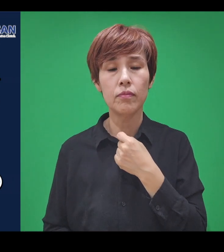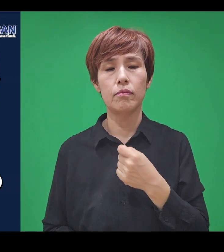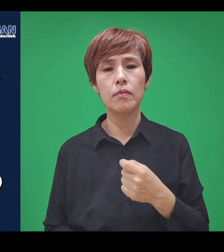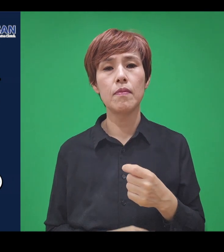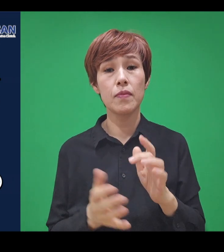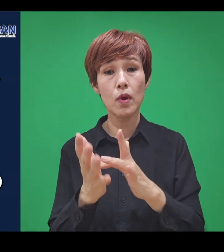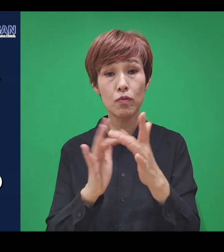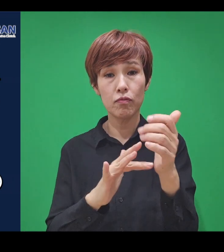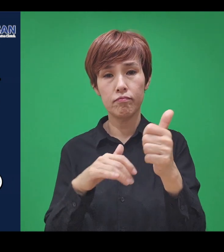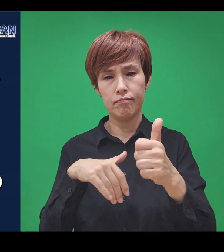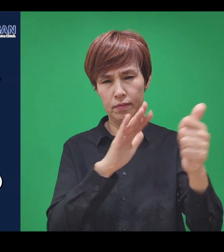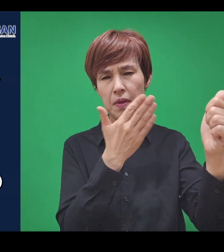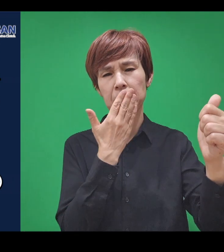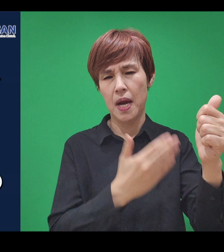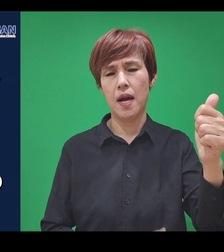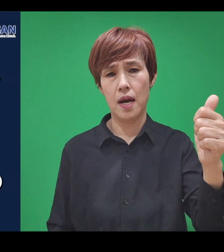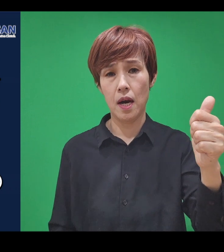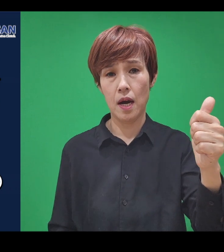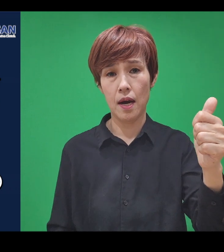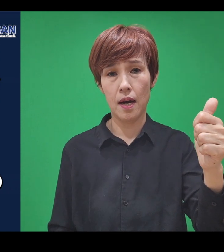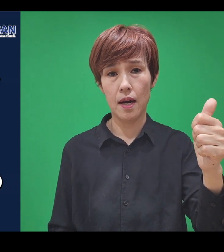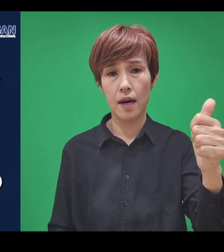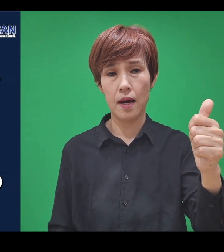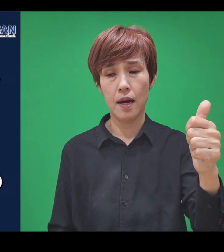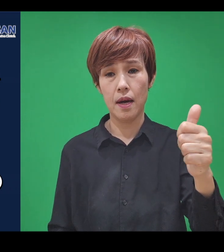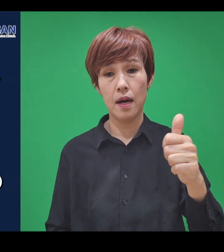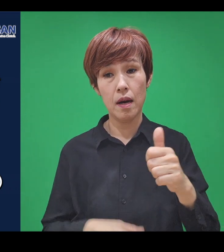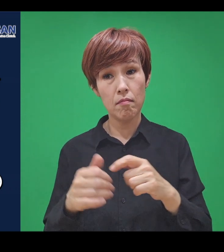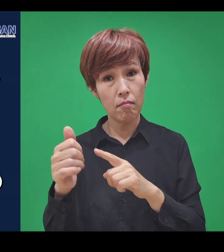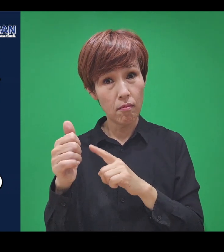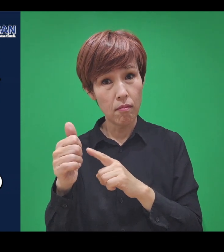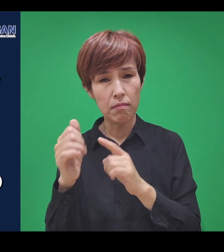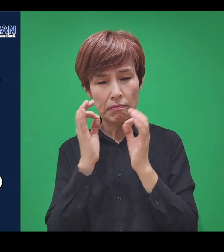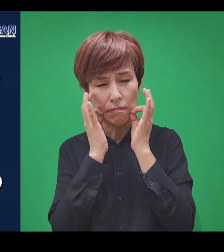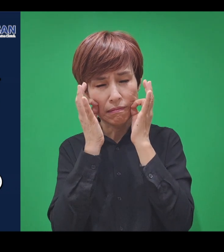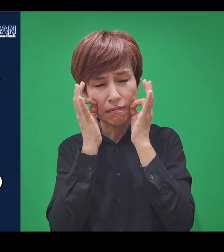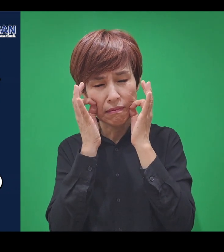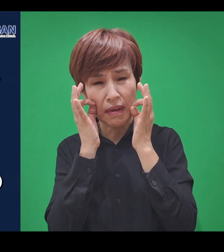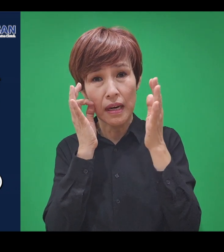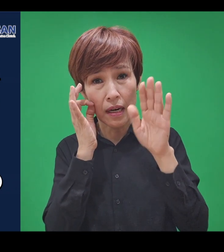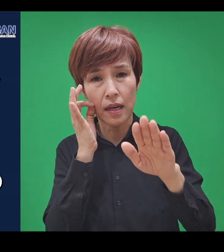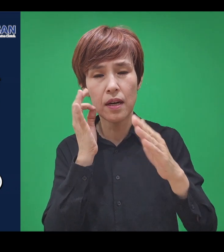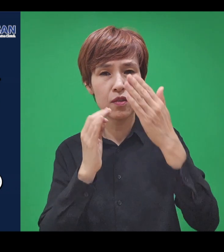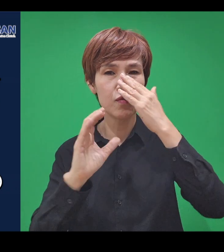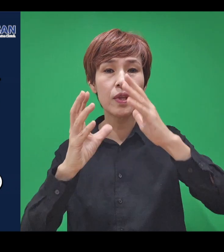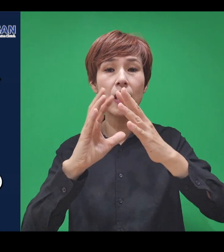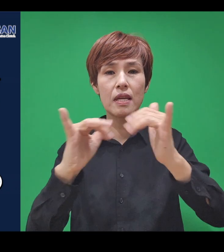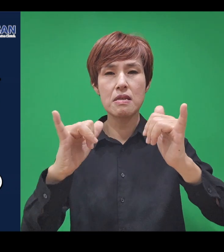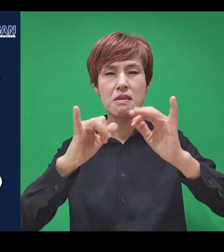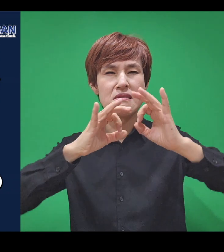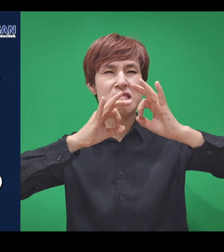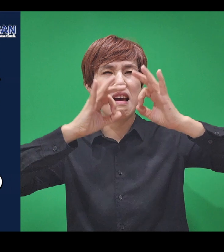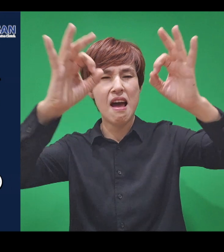놓을 수 있어요. 힘도 썼어요. 그런데 유대인들이 소리질러 이르되